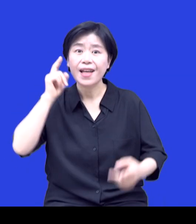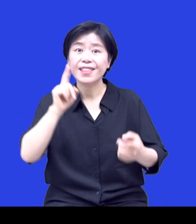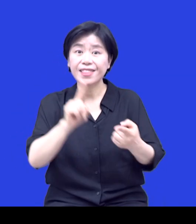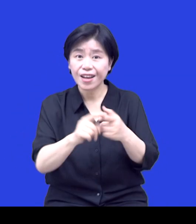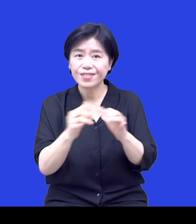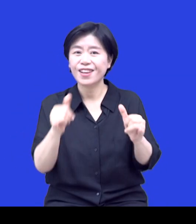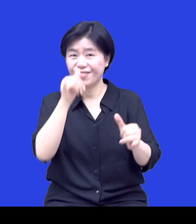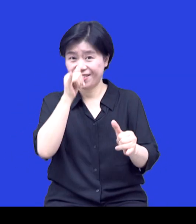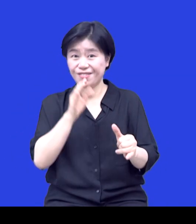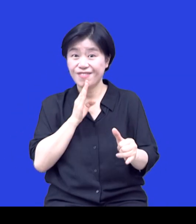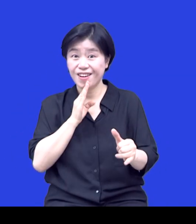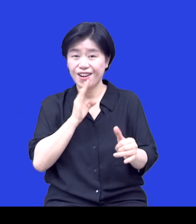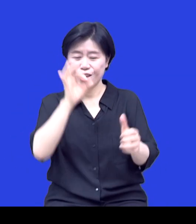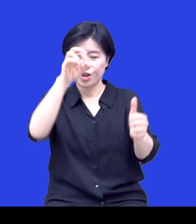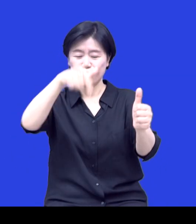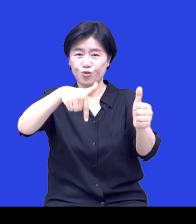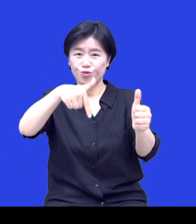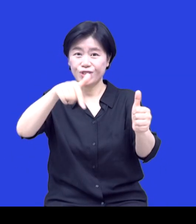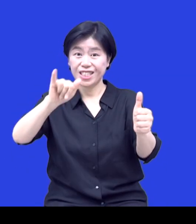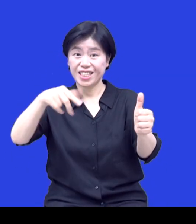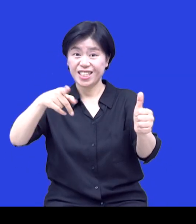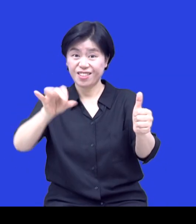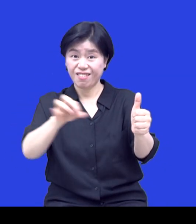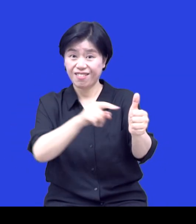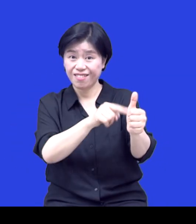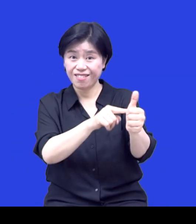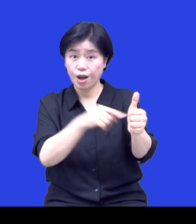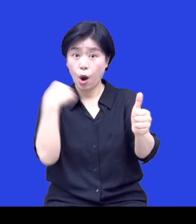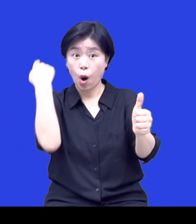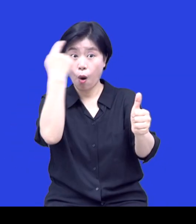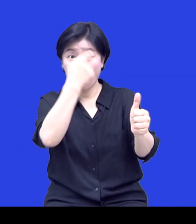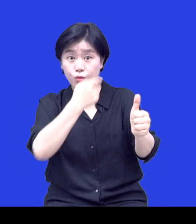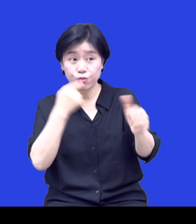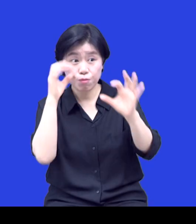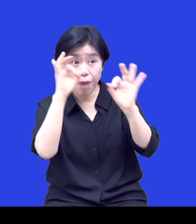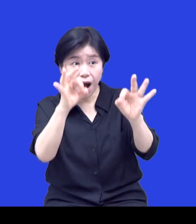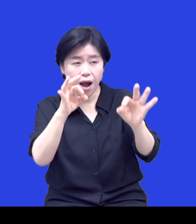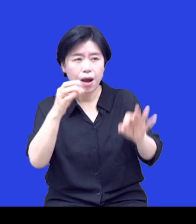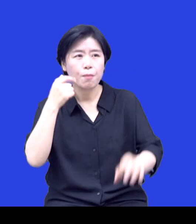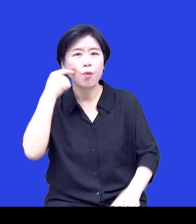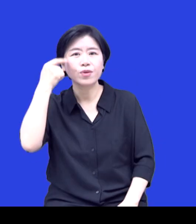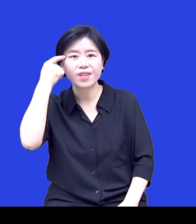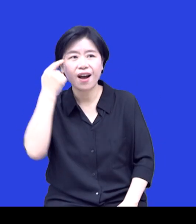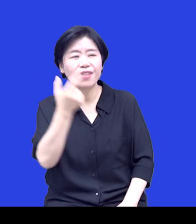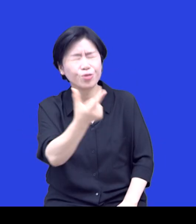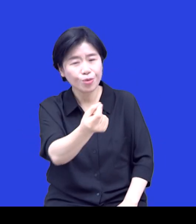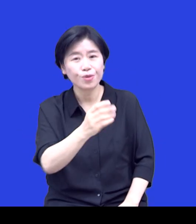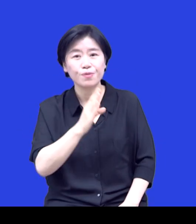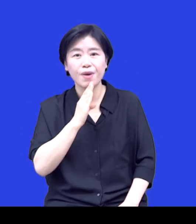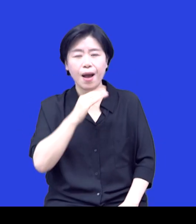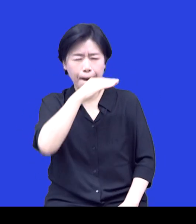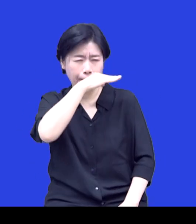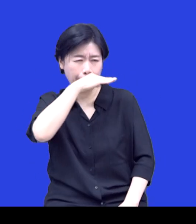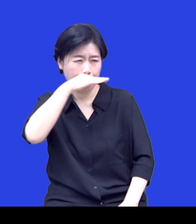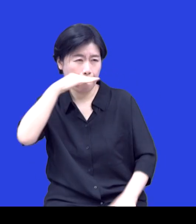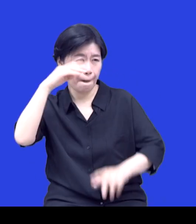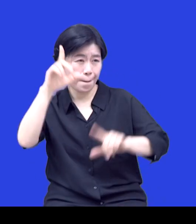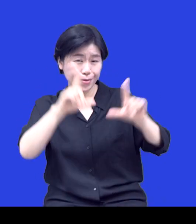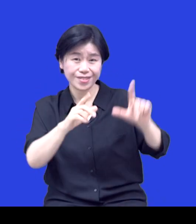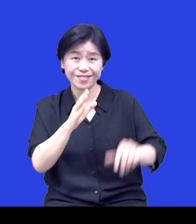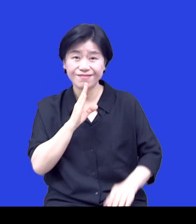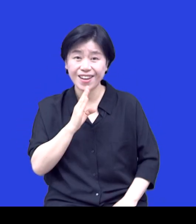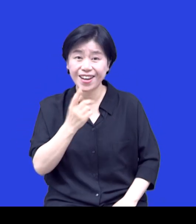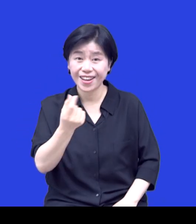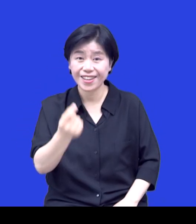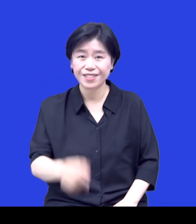내가 유기성 목사님한테 농담처럼 하면 이분은 마스크로 벌써 50점 먹고 들어가는 경건해 보이시잖아요. 그 되게 중요해요.